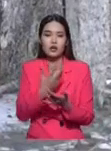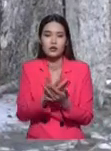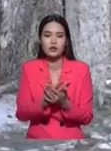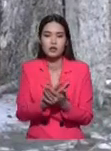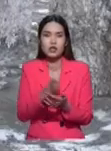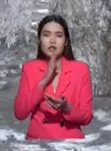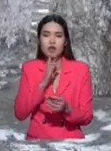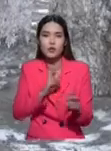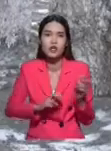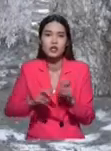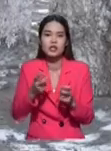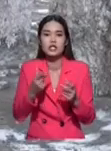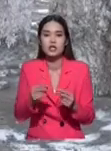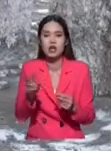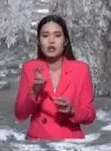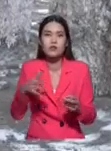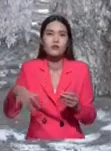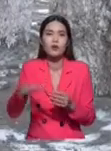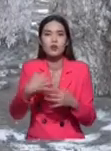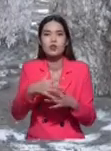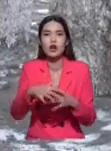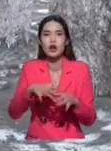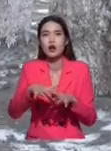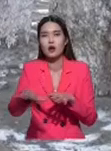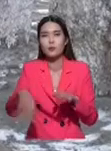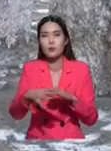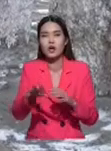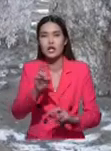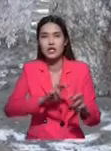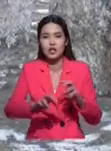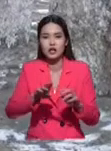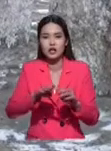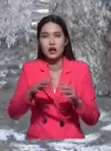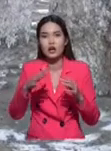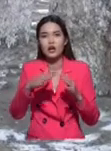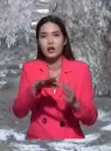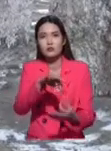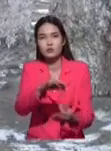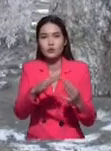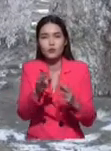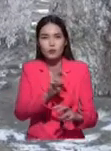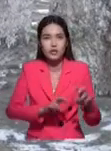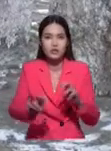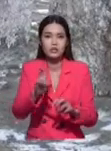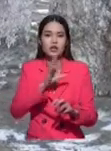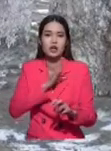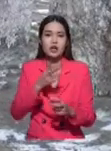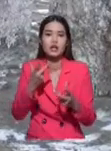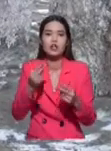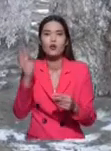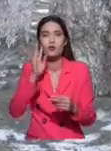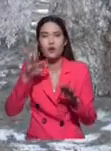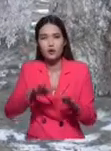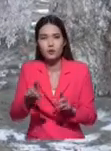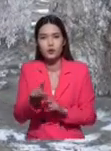как доброволец. Искали в степи. Искали по колодцам, заброшенным зданиям, искали в водоемах, но это